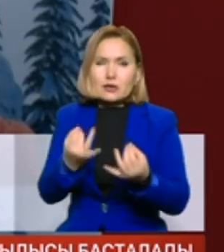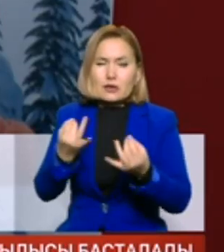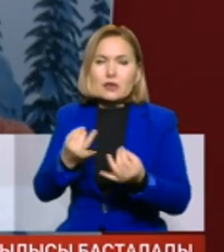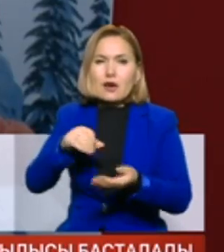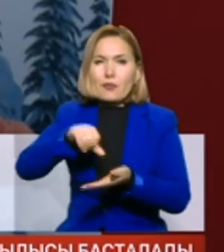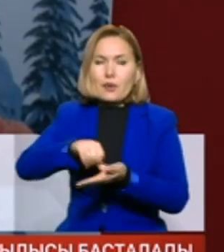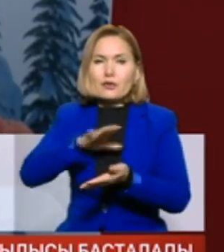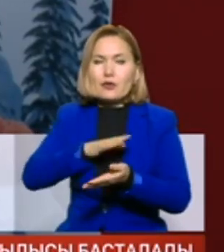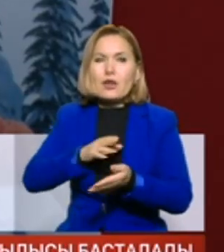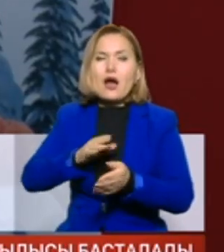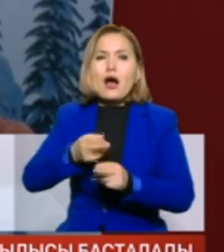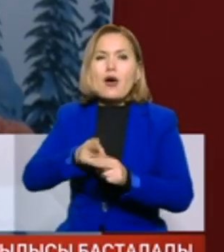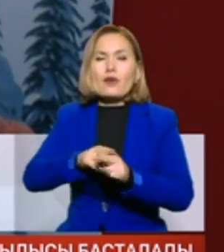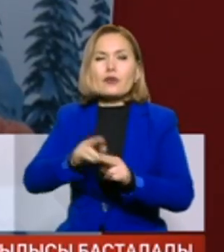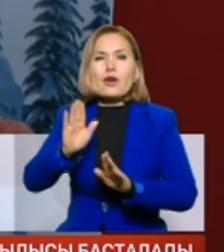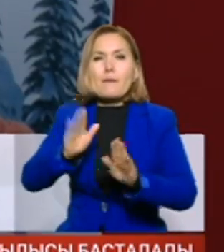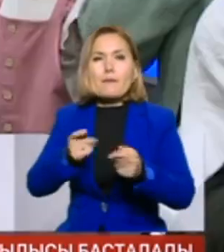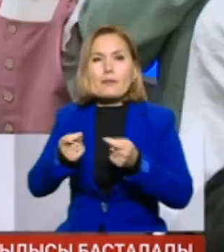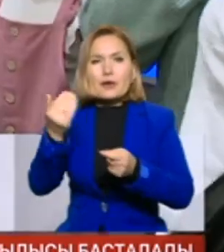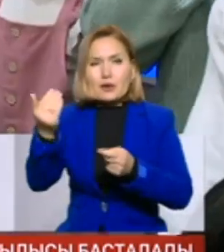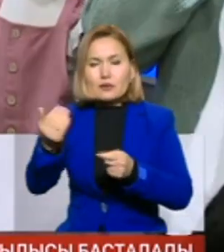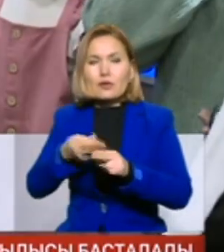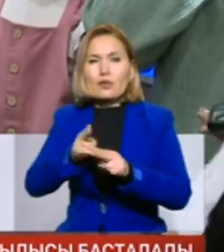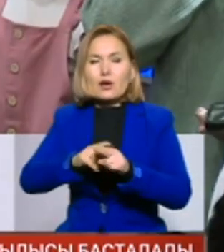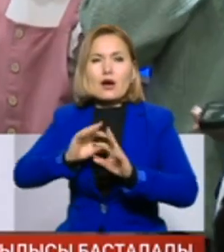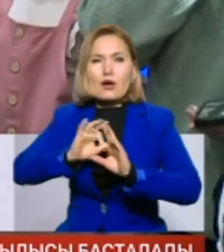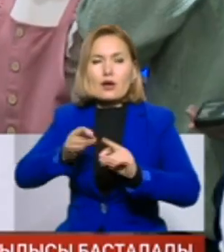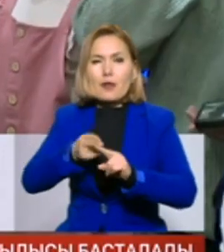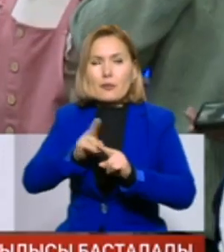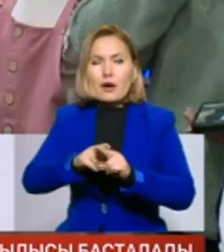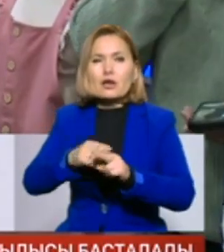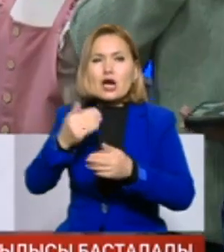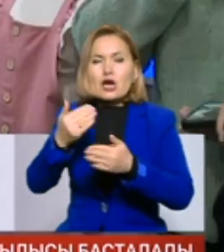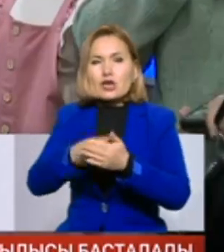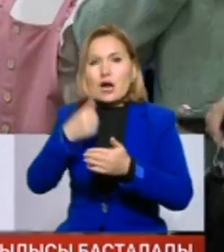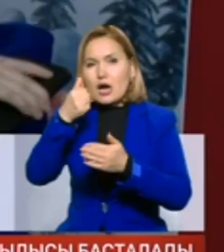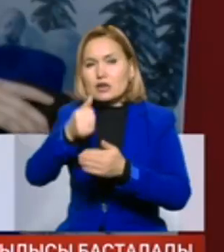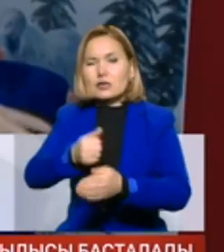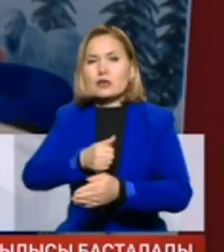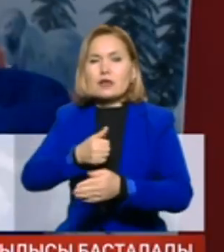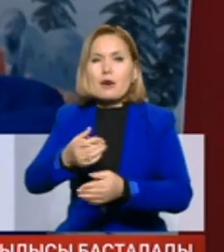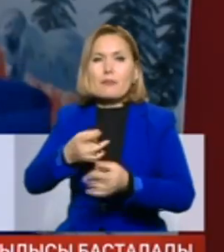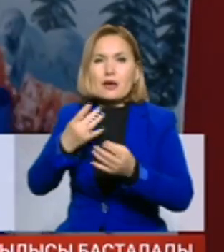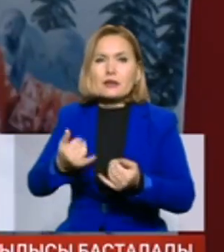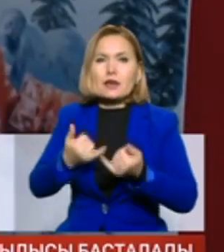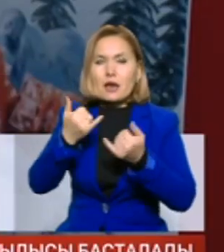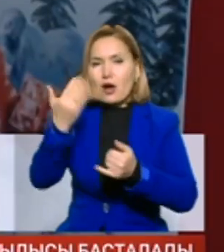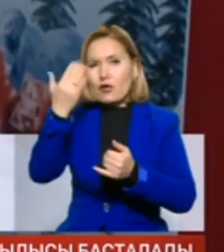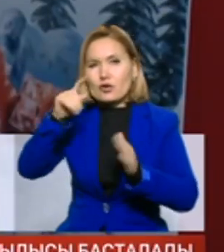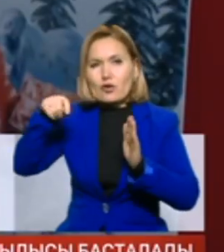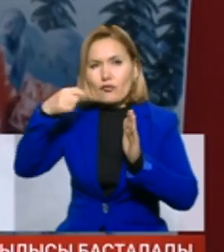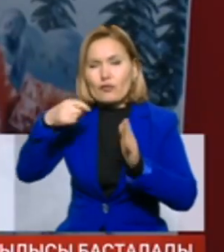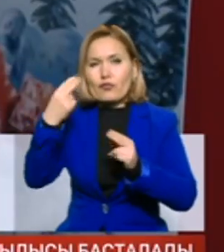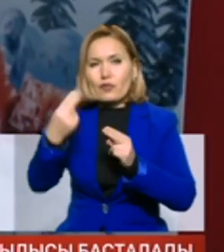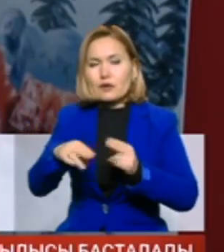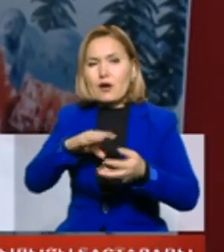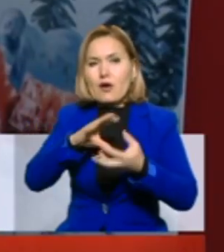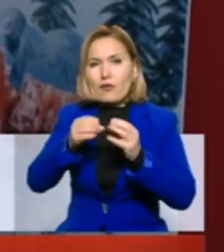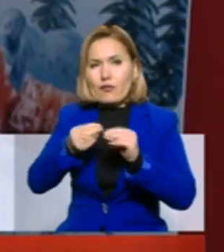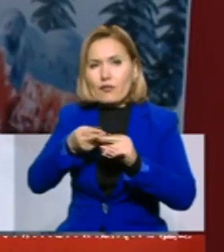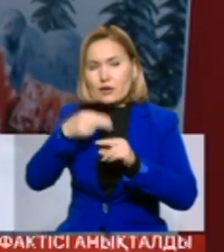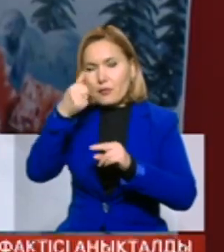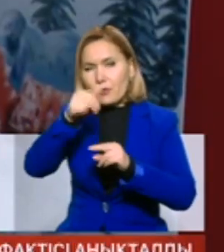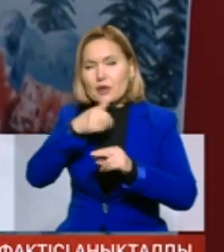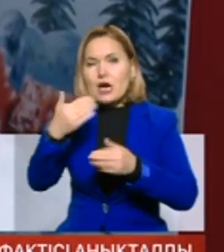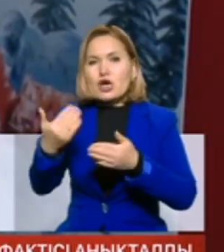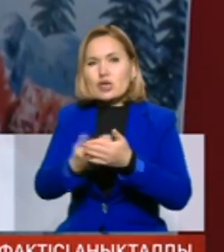киноның продюсері бұл фильм әр отбасы жыл сайын асыға күтетін туындыға айналады деп отыр. Себебі біз өзіміздің биылдан бастап